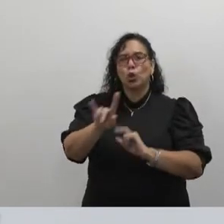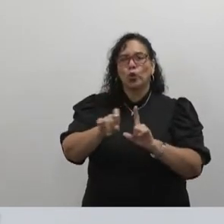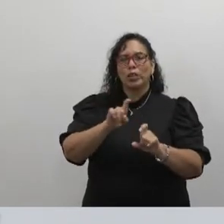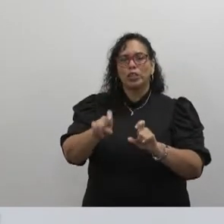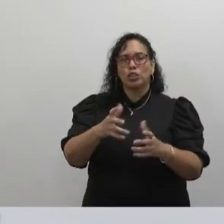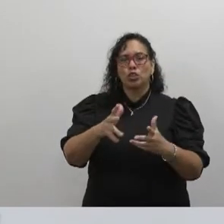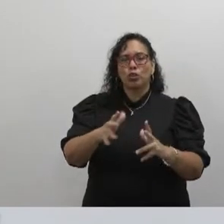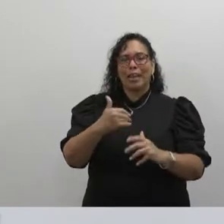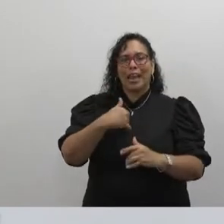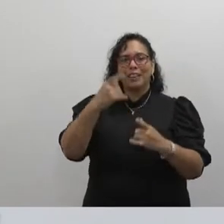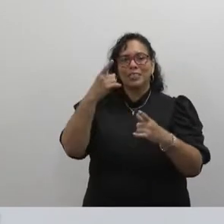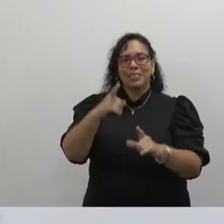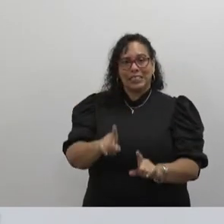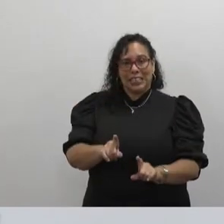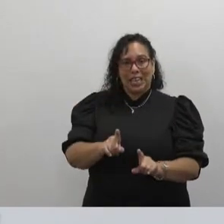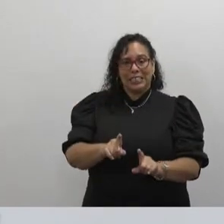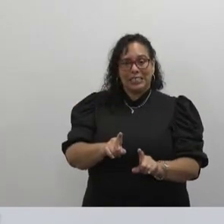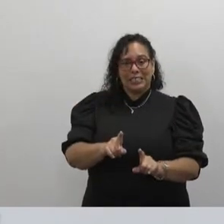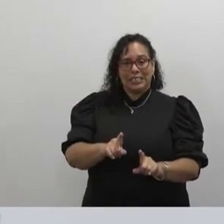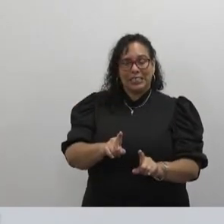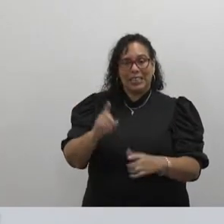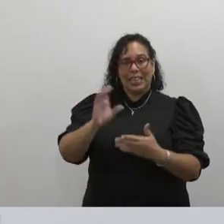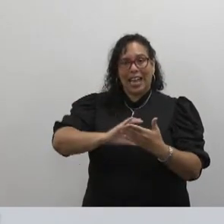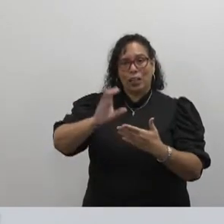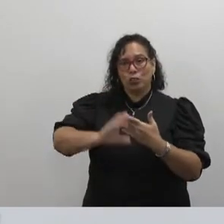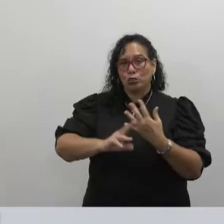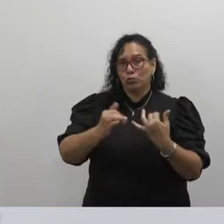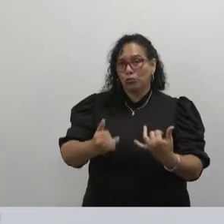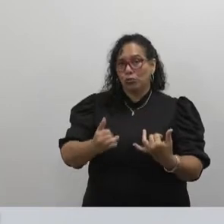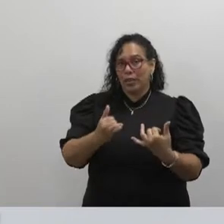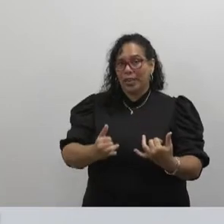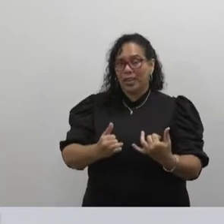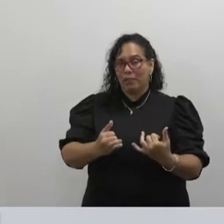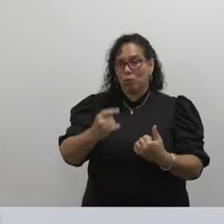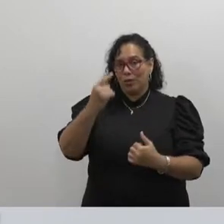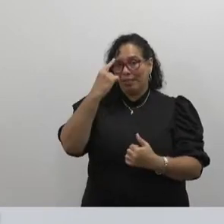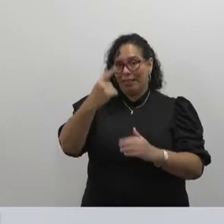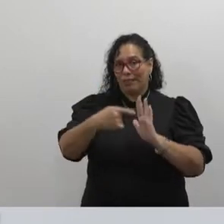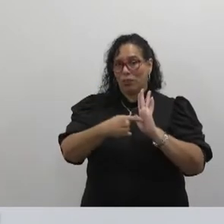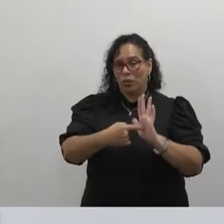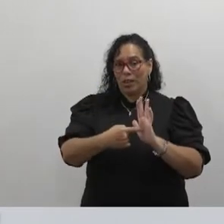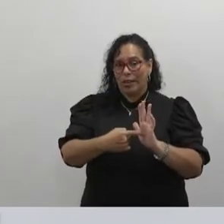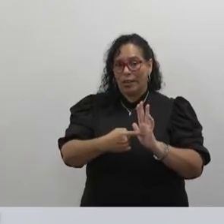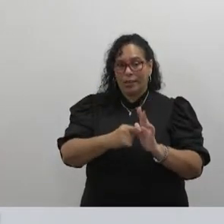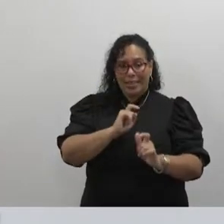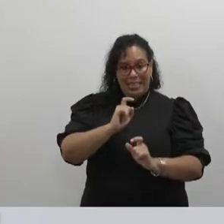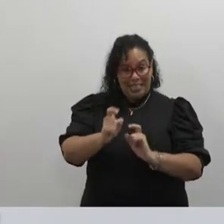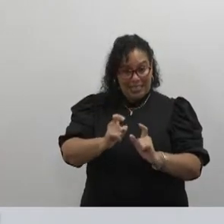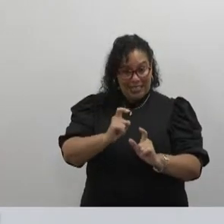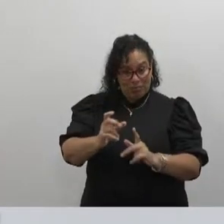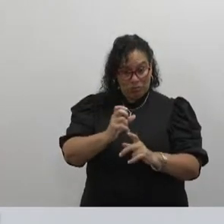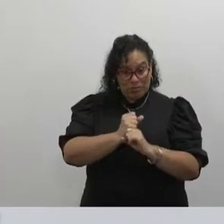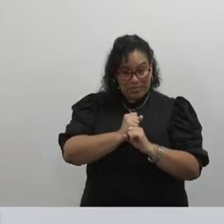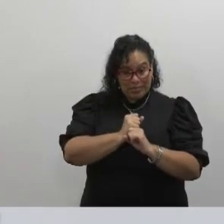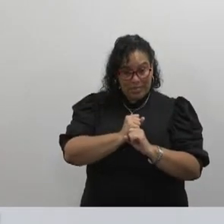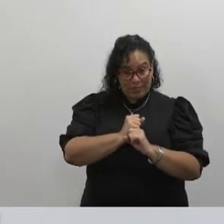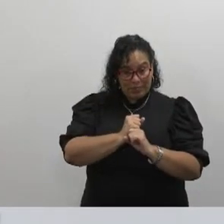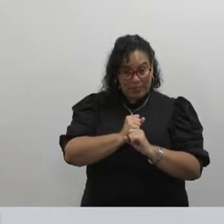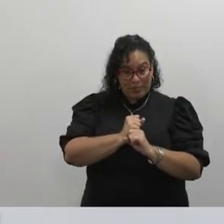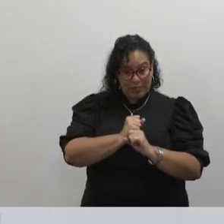khiêm trong slide từ lời sản đồ nó sẽ khai khát nè thằng ốc khi nè miền là consent calendar hỏi